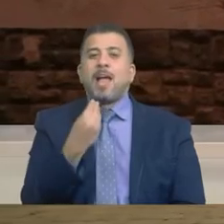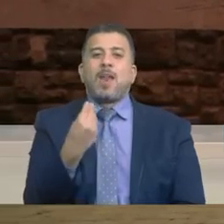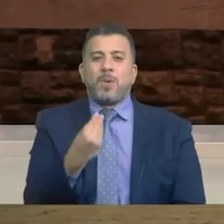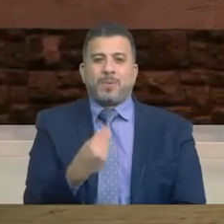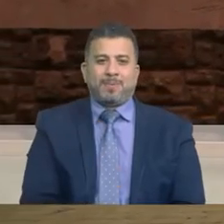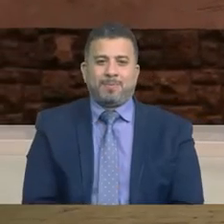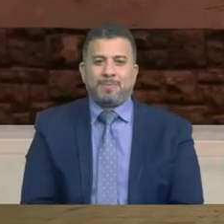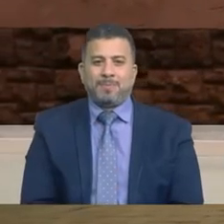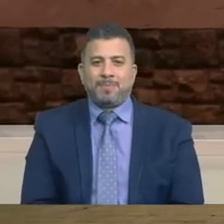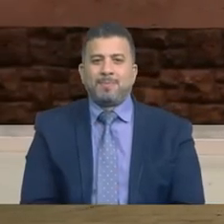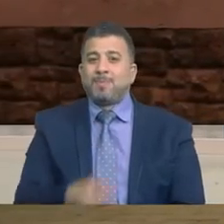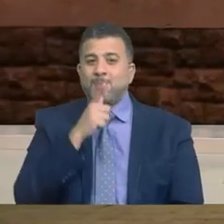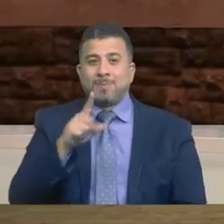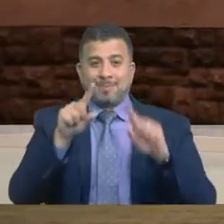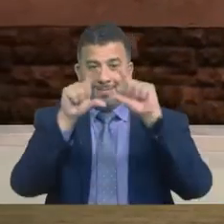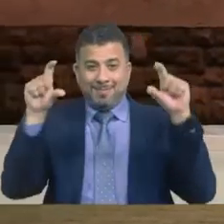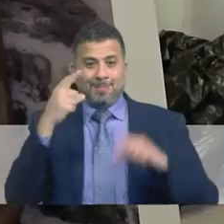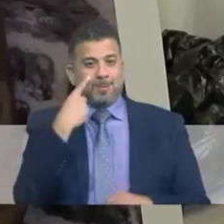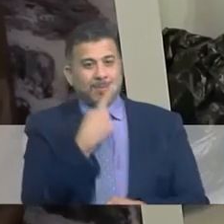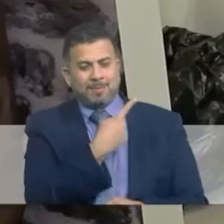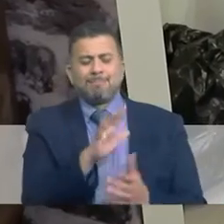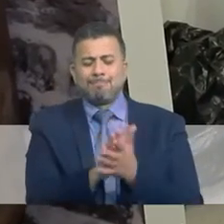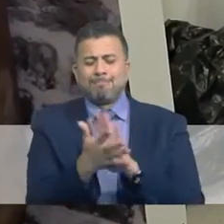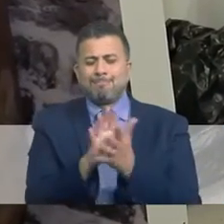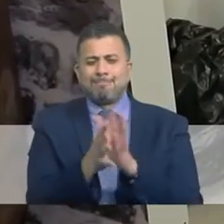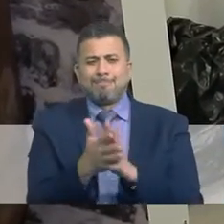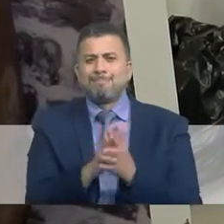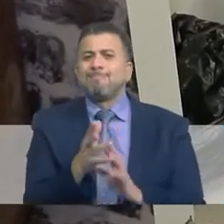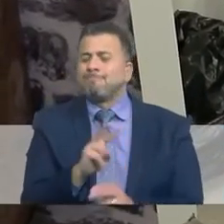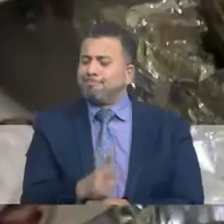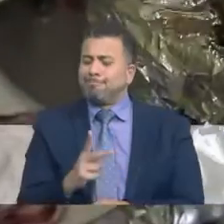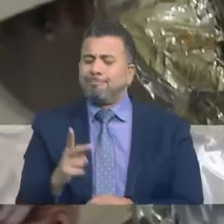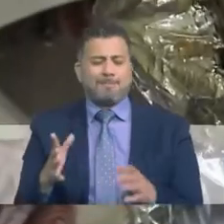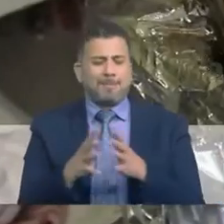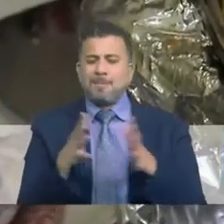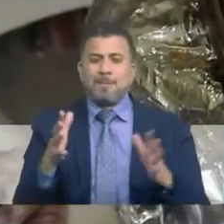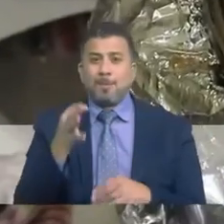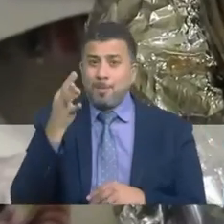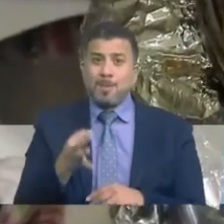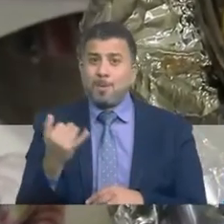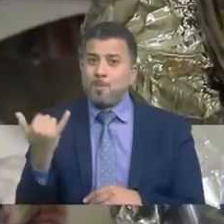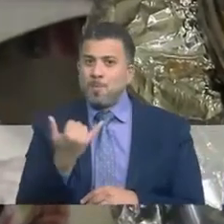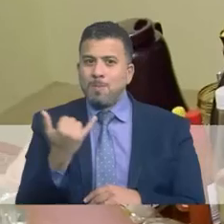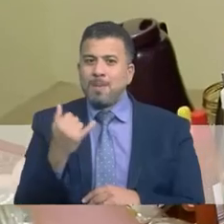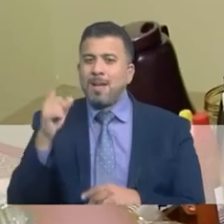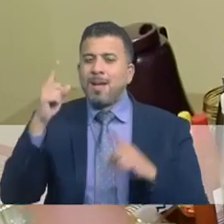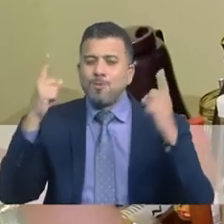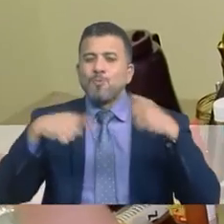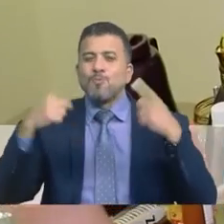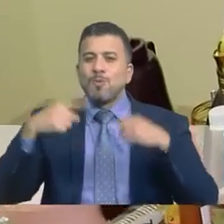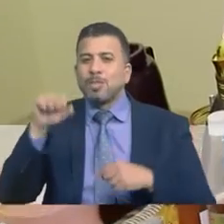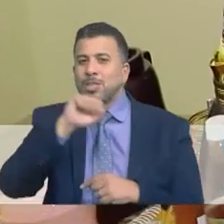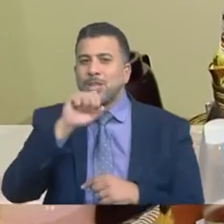يعني. بحارة الخبازين وما تقدمه من تنوع كبير تؤكد أن أيام الشارقة